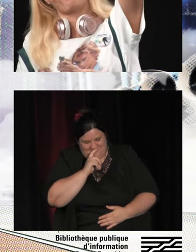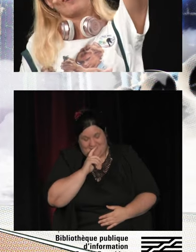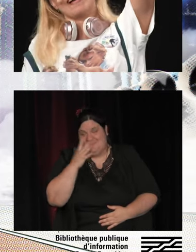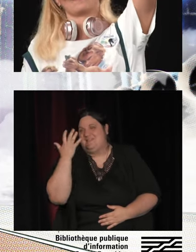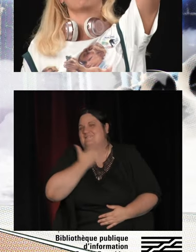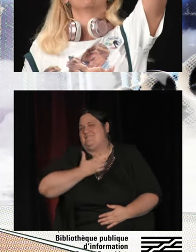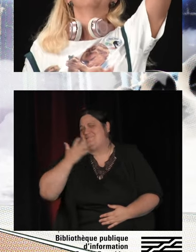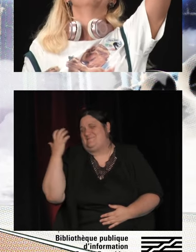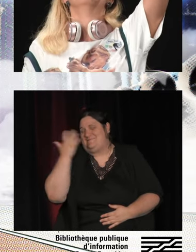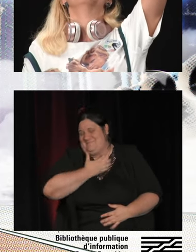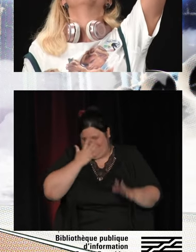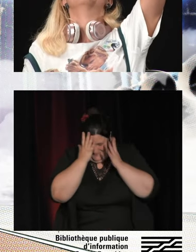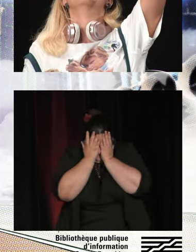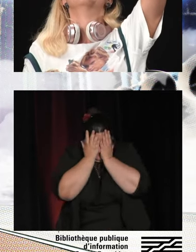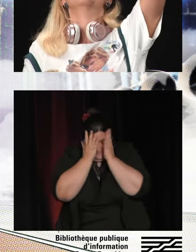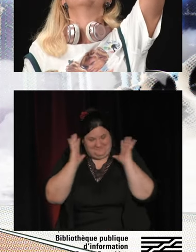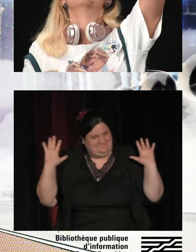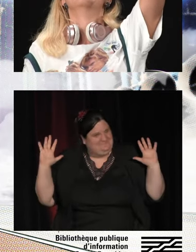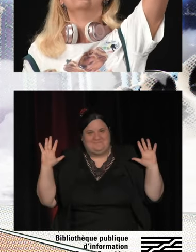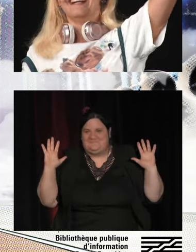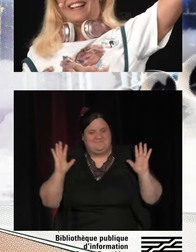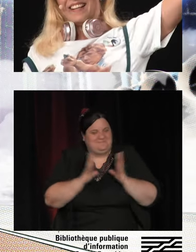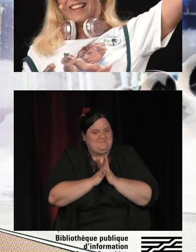Quel enfer.